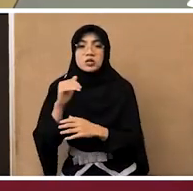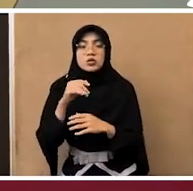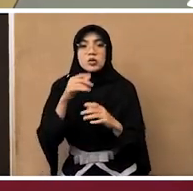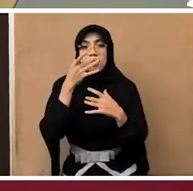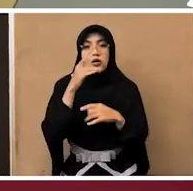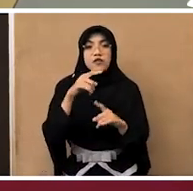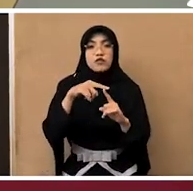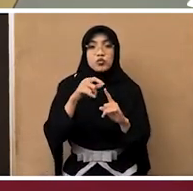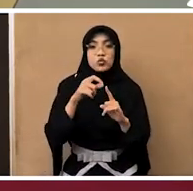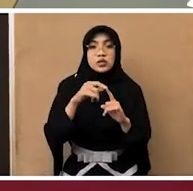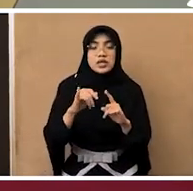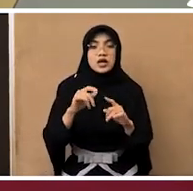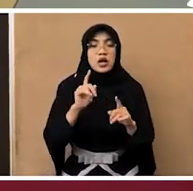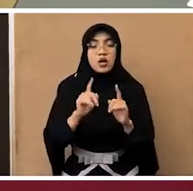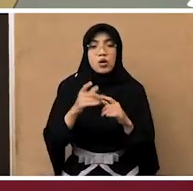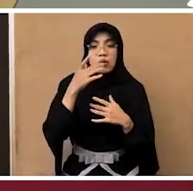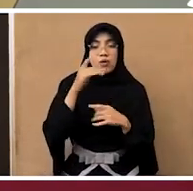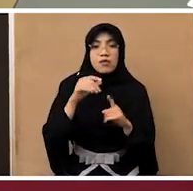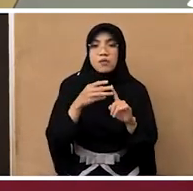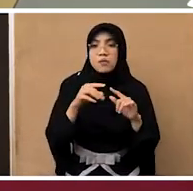produk Anda